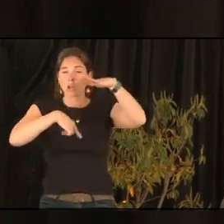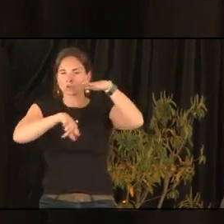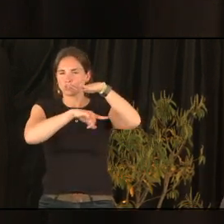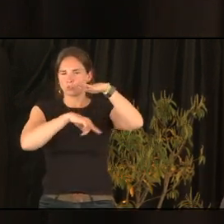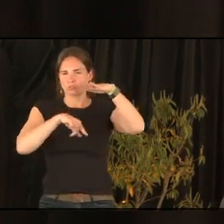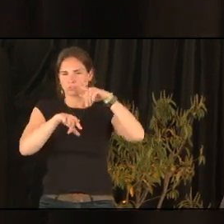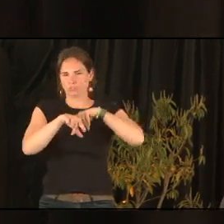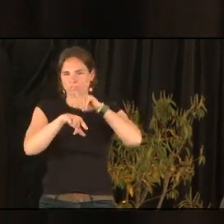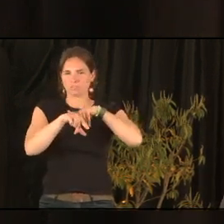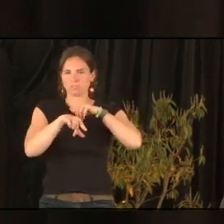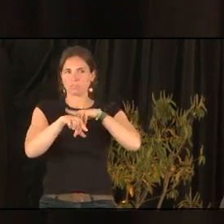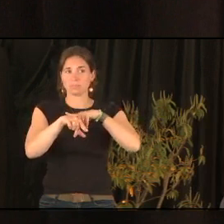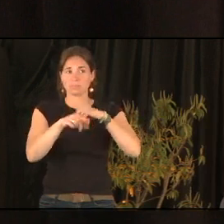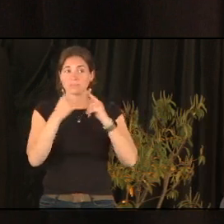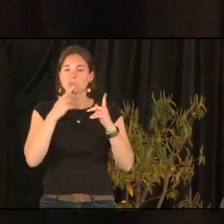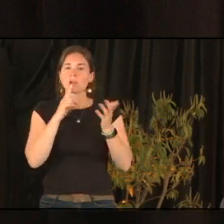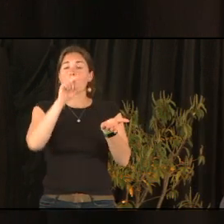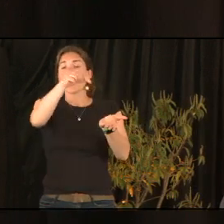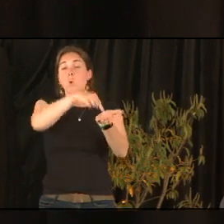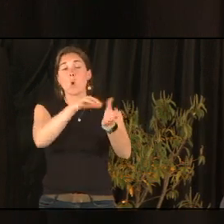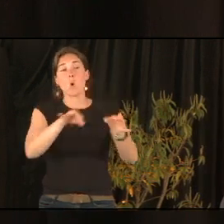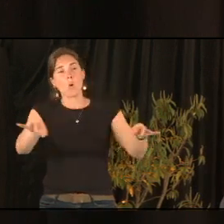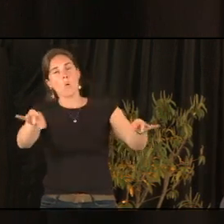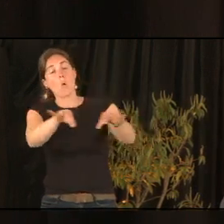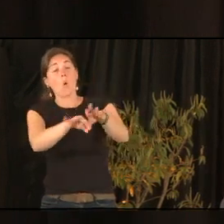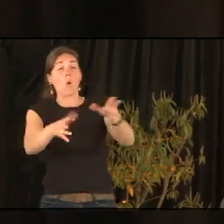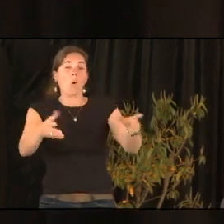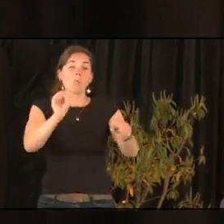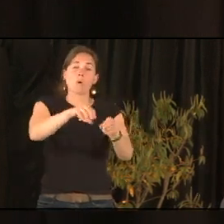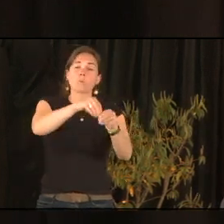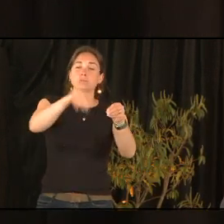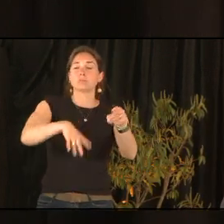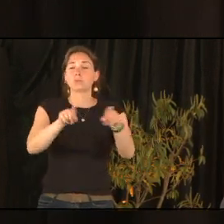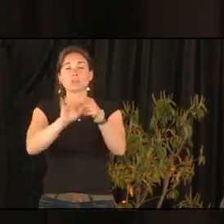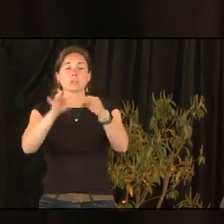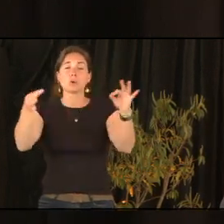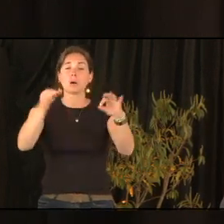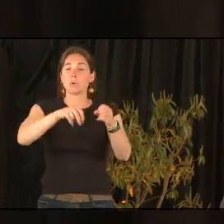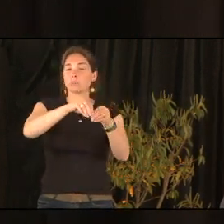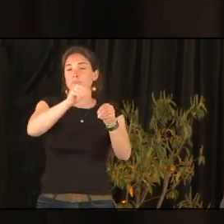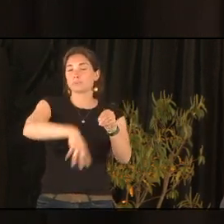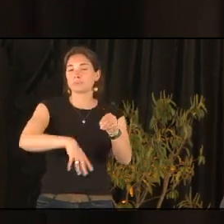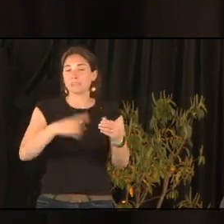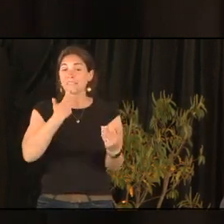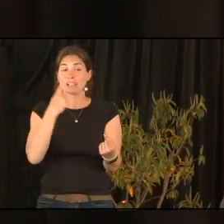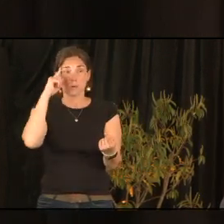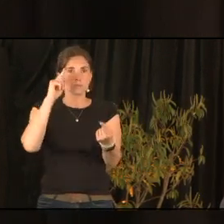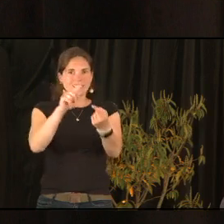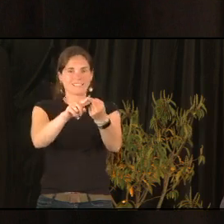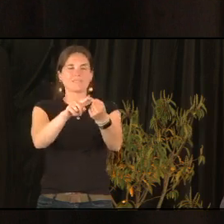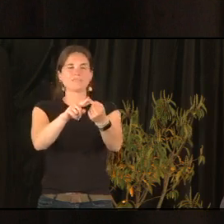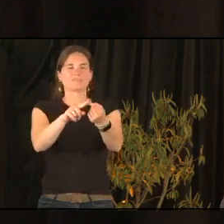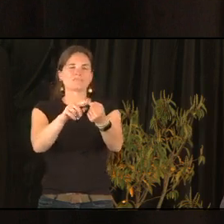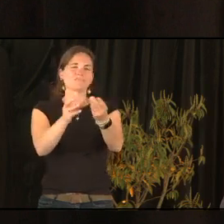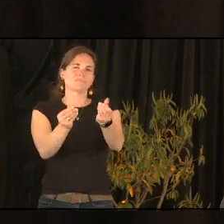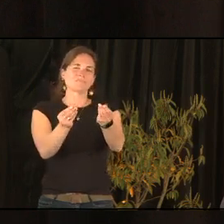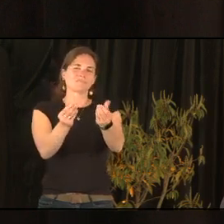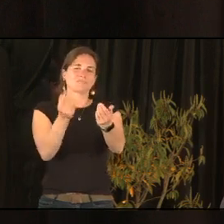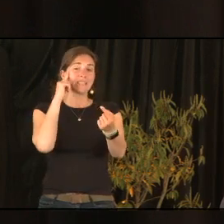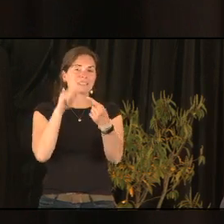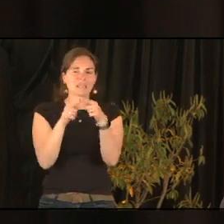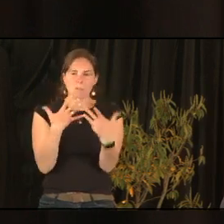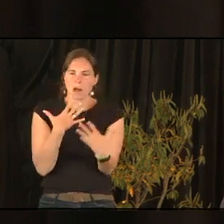j'allais presque dire que le lieu est un prétexte, et même que l'intrigue est un prétexte. C'est-à-dire qu'il y a évidemment cette question